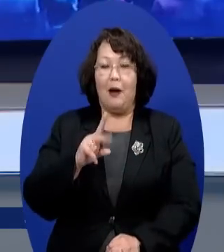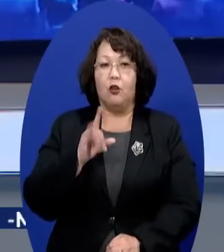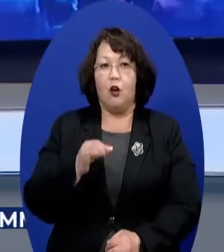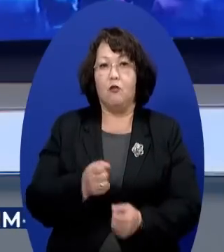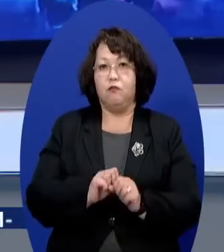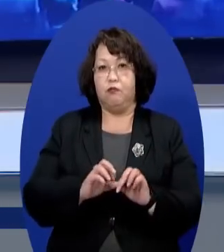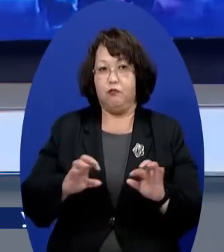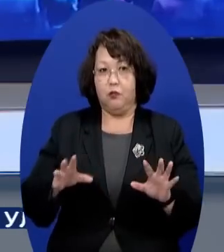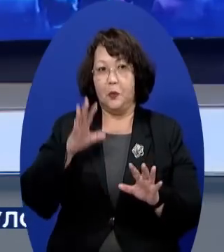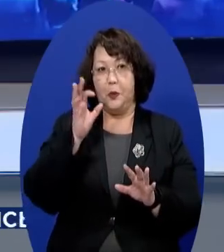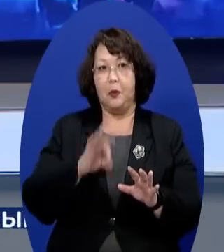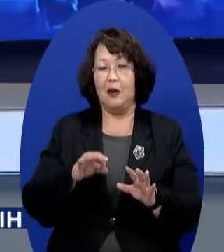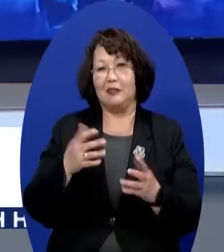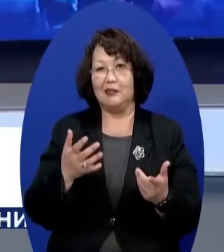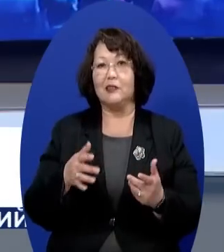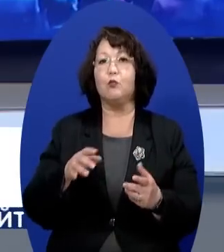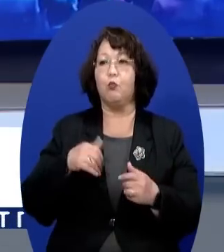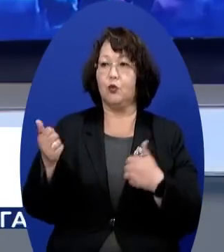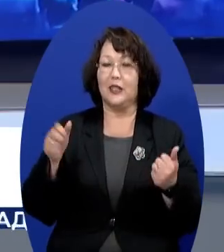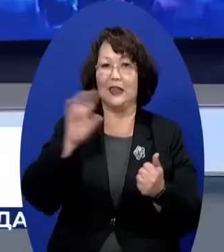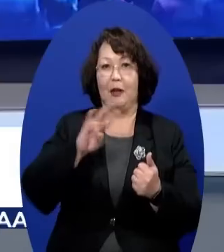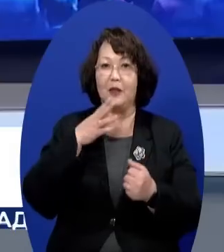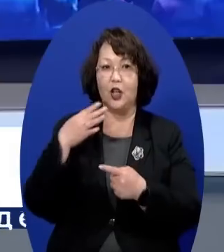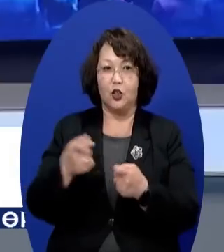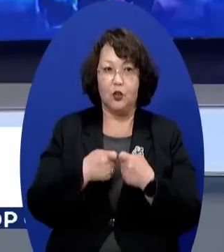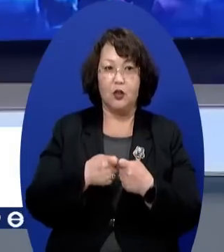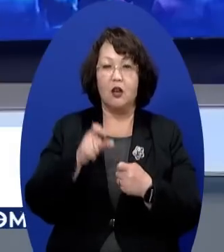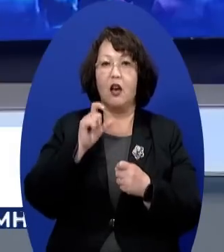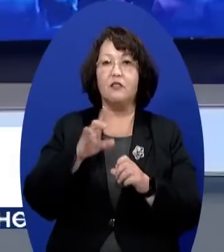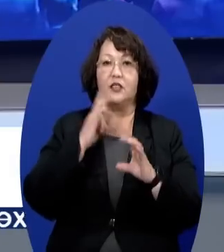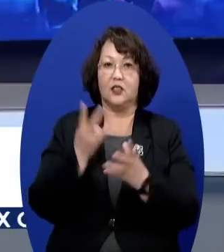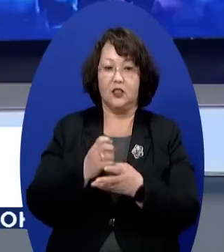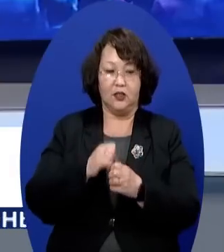олонхын байр сууриа алдаж байна. Улмаар бусад намтай тохиролцсон эвсэл бүрдүүлж чадахгүй бол